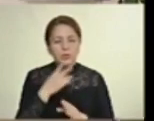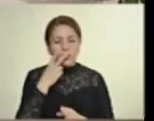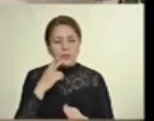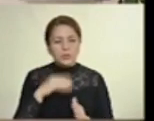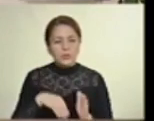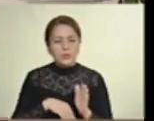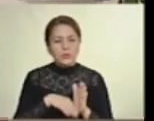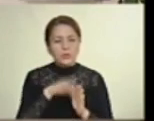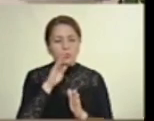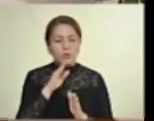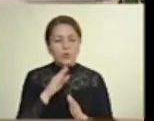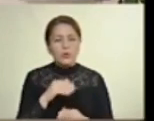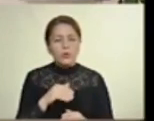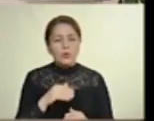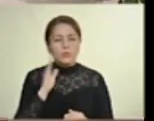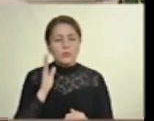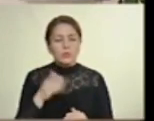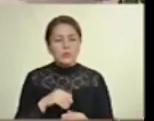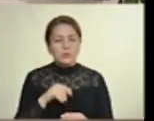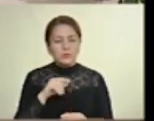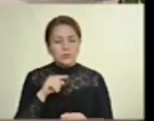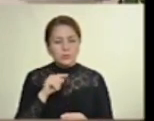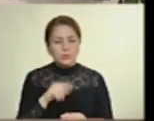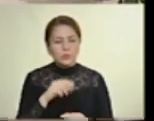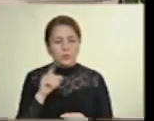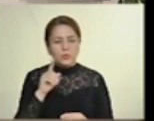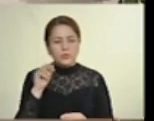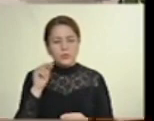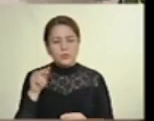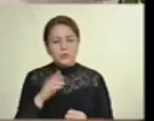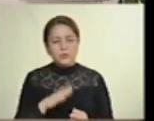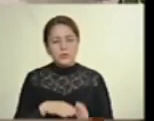bo'ladi. Demak, bu o'z navbatida zichligi yuqori